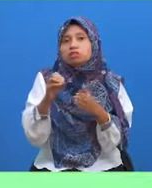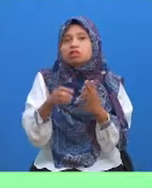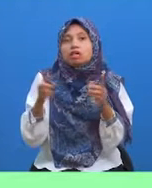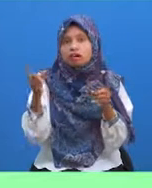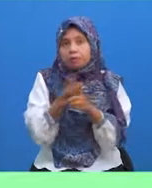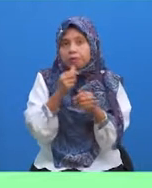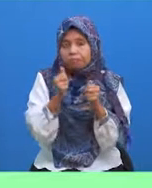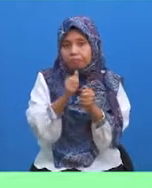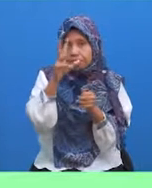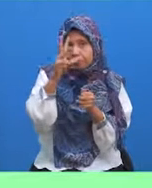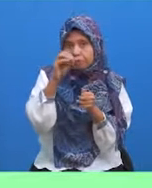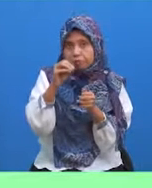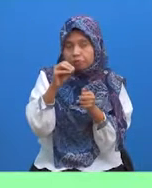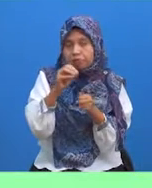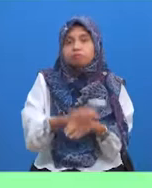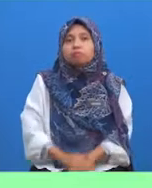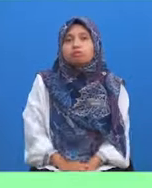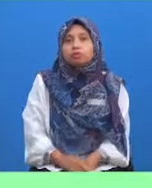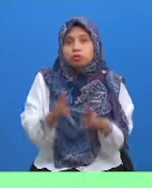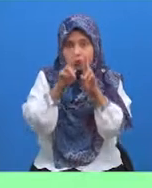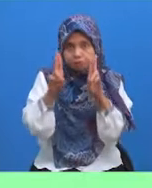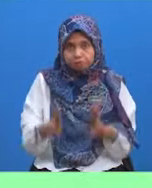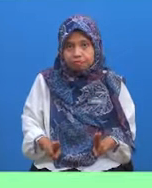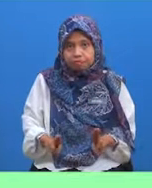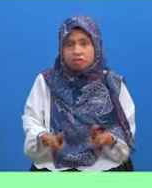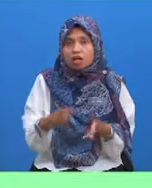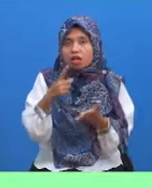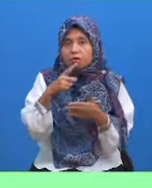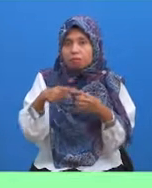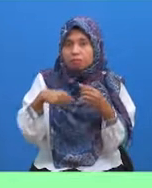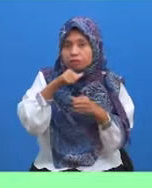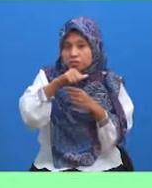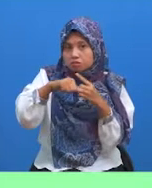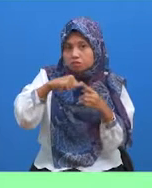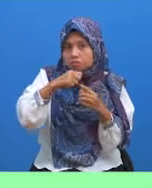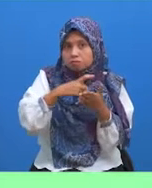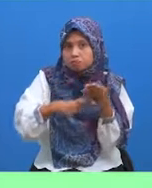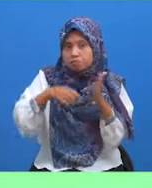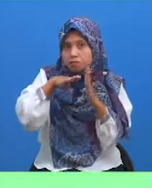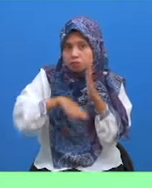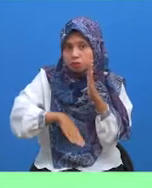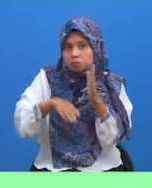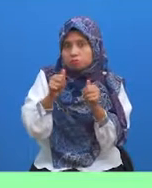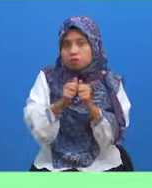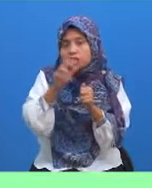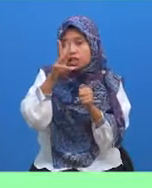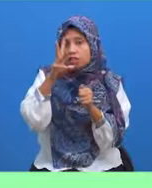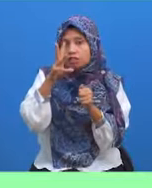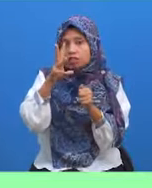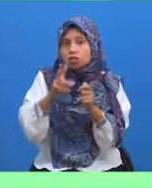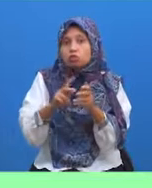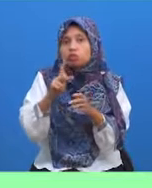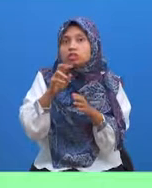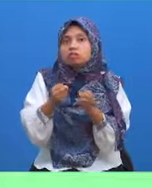jarak dengan 60 unit apabila harga menurun kepada 16 Ringgit quantity diminta